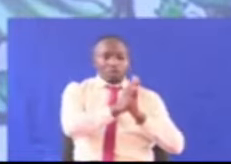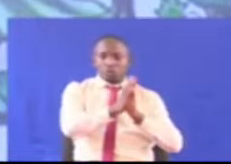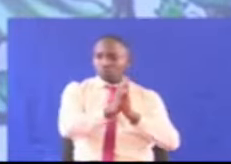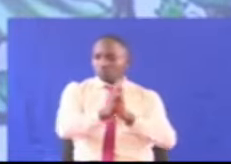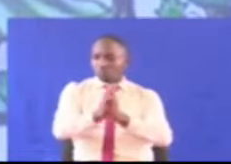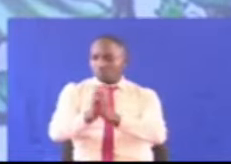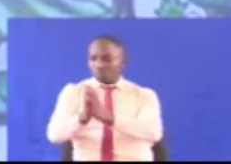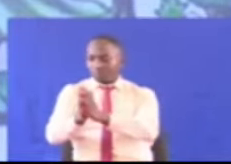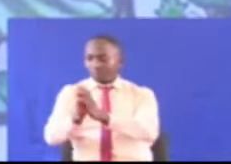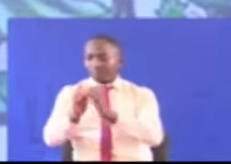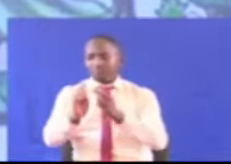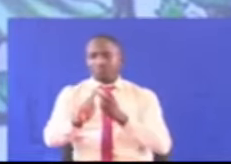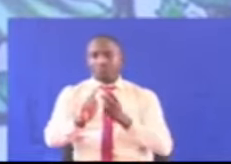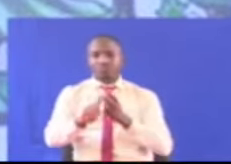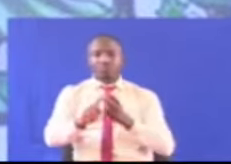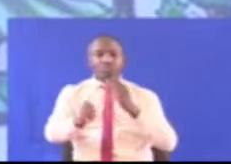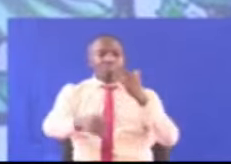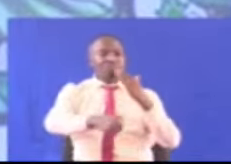sana